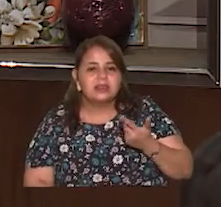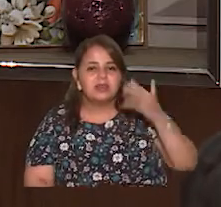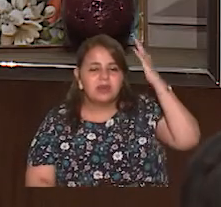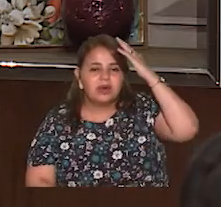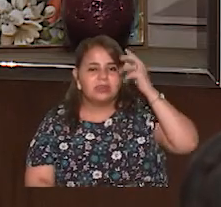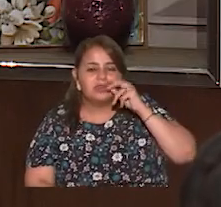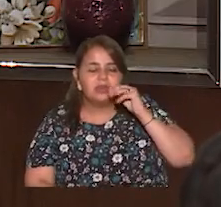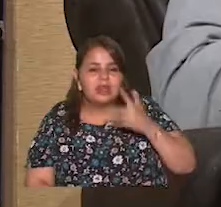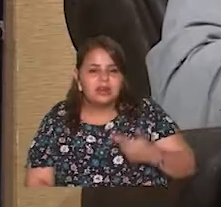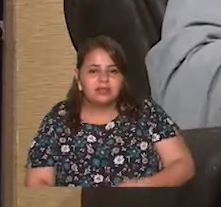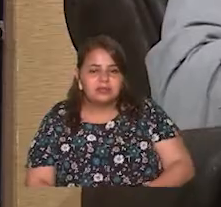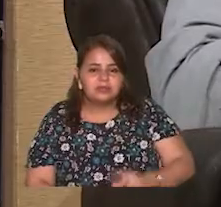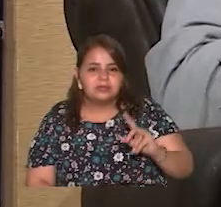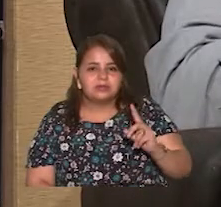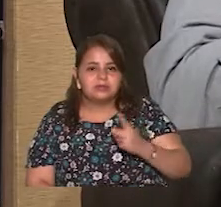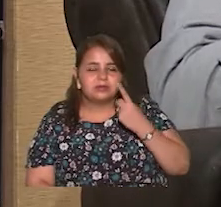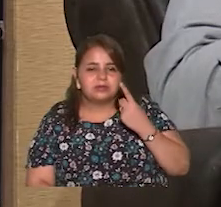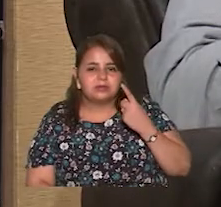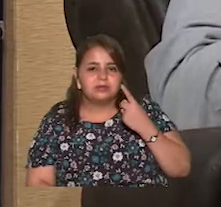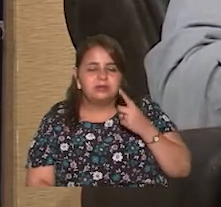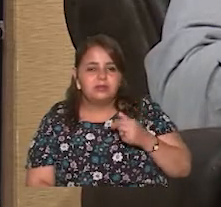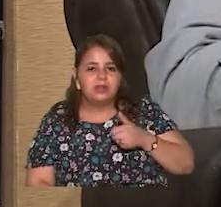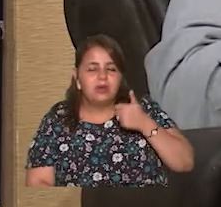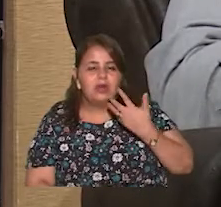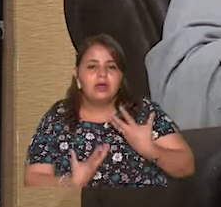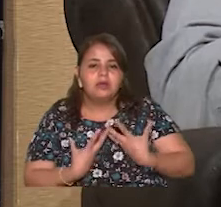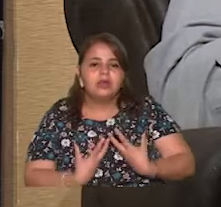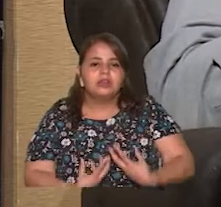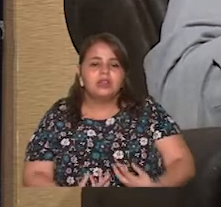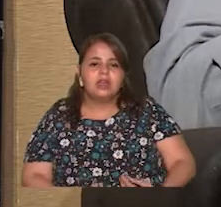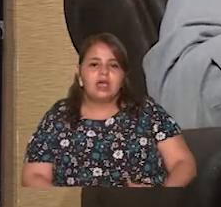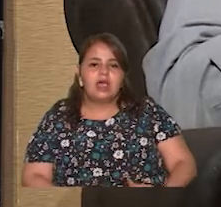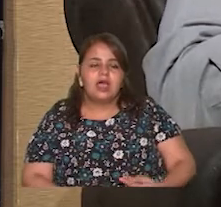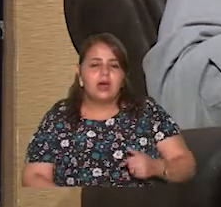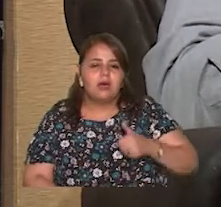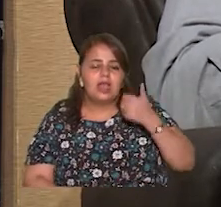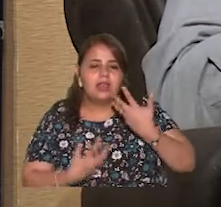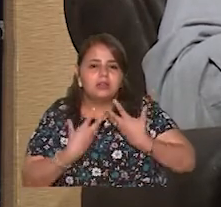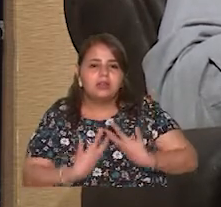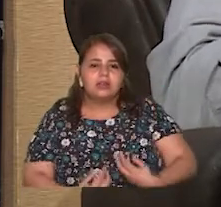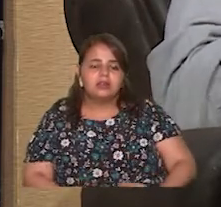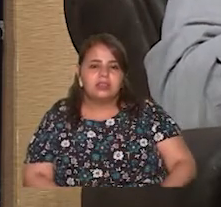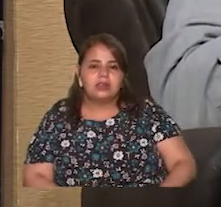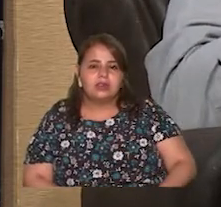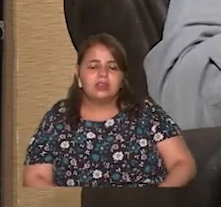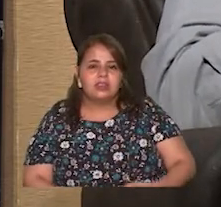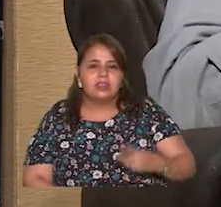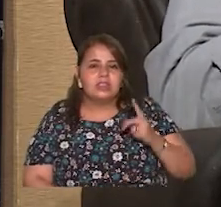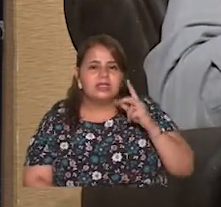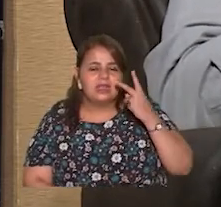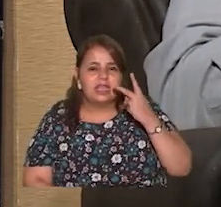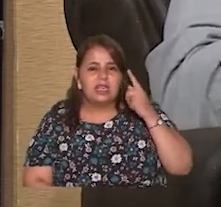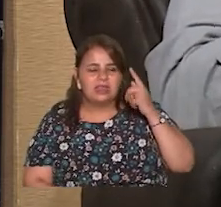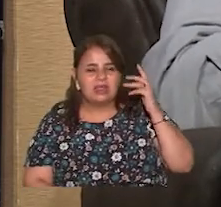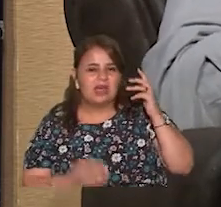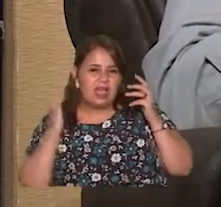ده؟ اول حاجه ان هو هيبقى شاعر بالراحه، مفيش حاجه هتبقى هتخليه انت عبد، انت سلام عايز داخلي